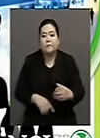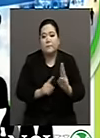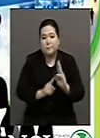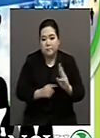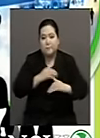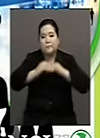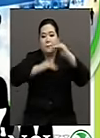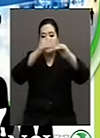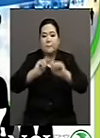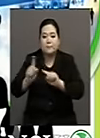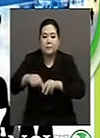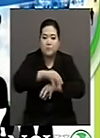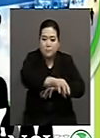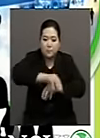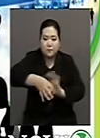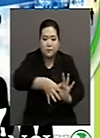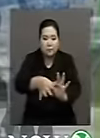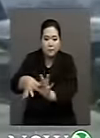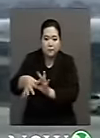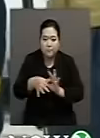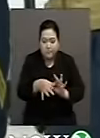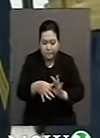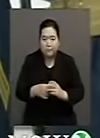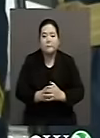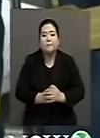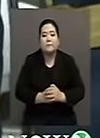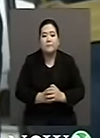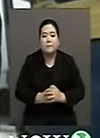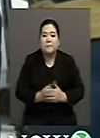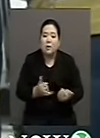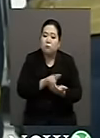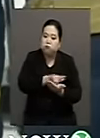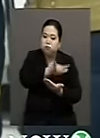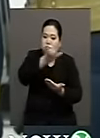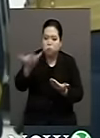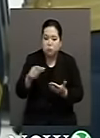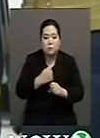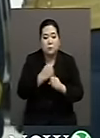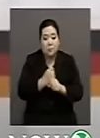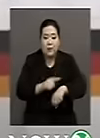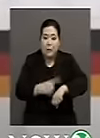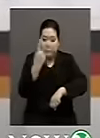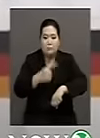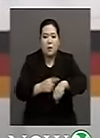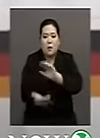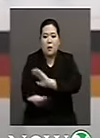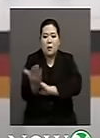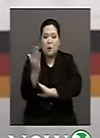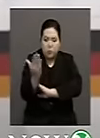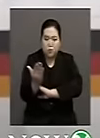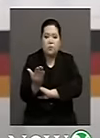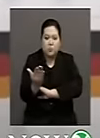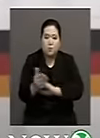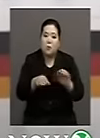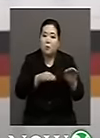เชื่อมโยงระหว่างกันด้วยค่ะค่ะที่ออกเดินทางไปปฏิบัติภารกิจในครั้งนี้นะคะก็เริ่มตั้งแต่ช่วงเช้าเลยนะคะที่ออกเดิน